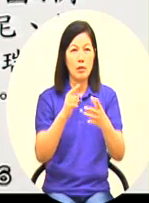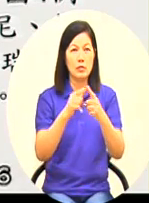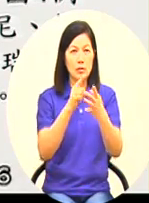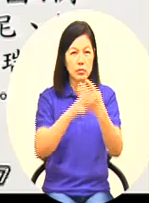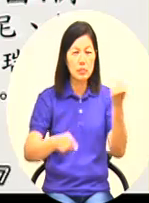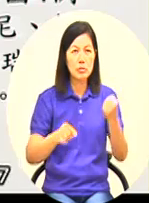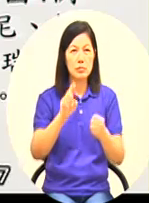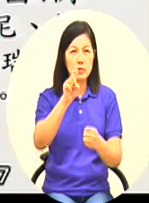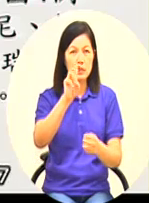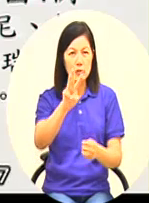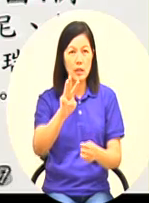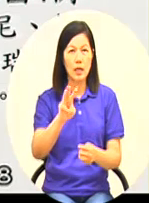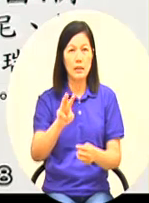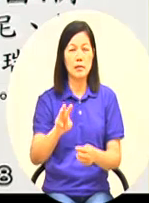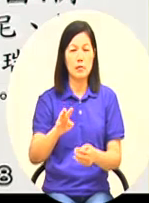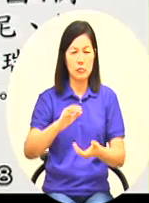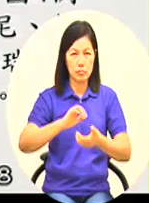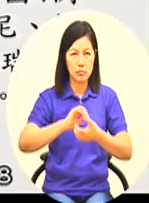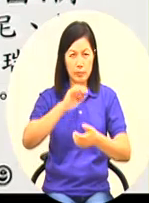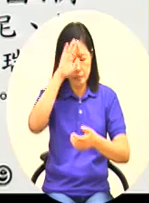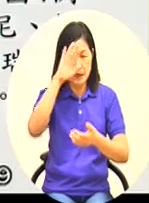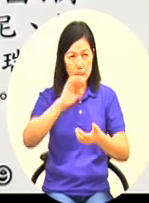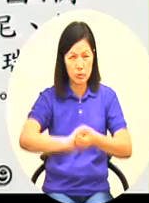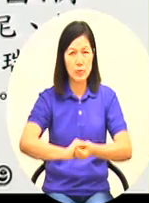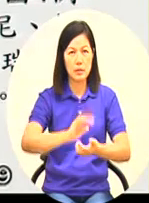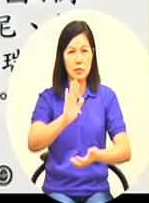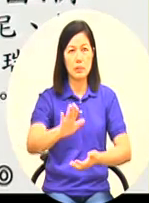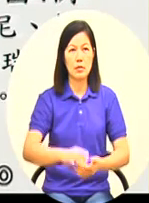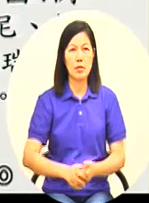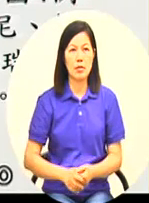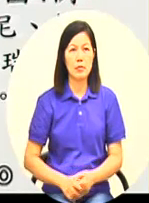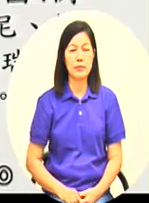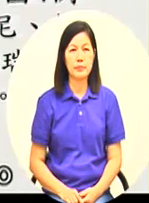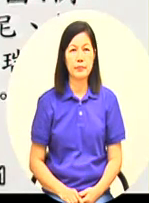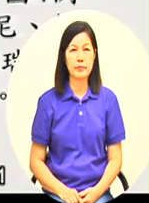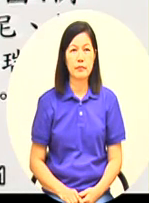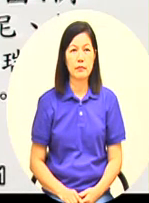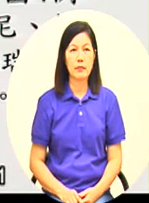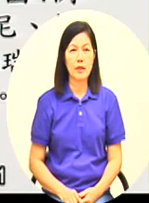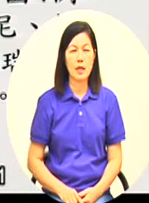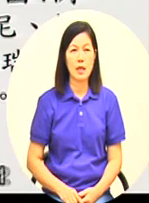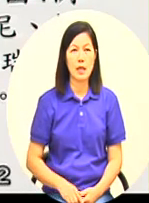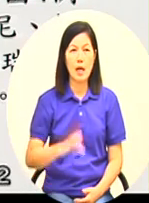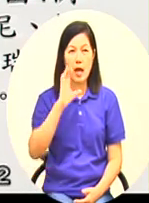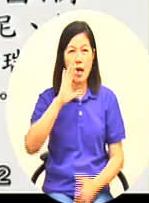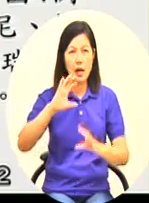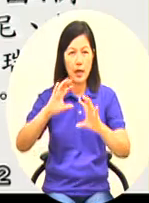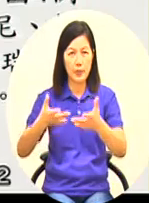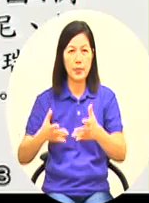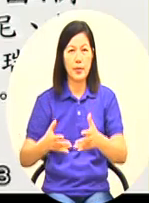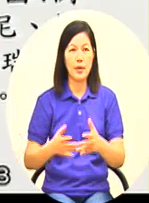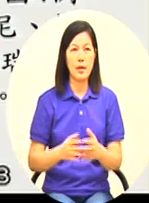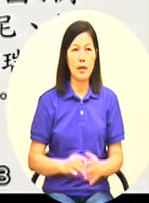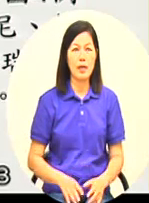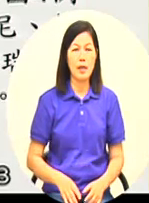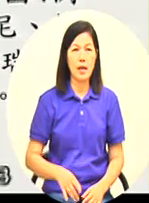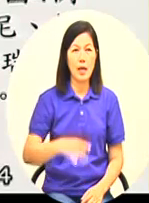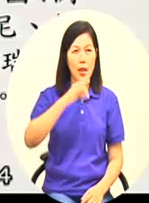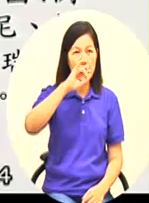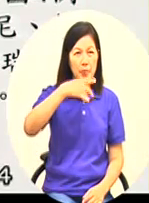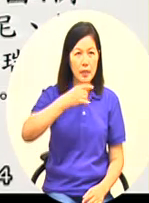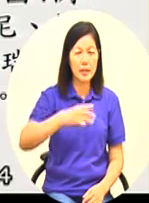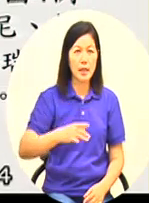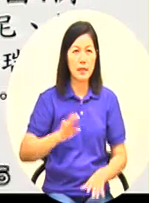哈，均为境外移入嘛哈。感染国家呢为泰国四个例嘛哈，啊越南及马来西亚